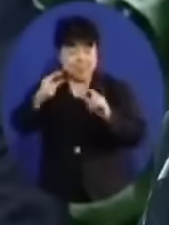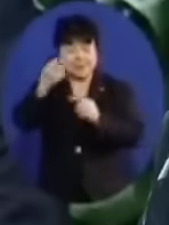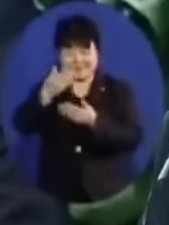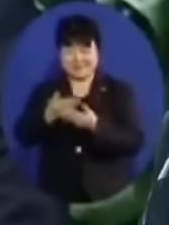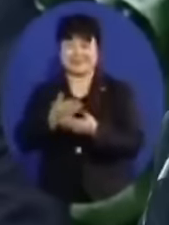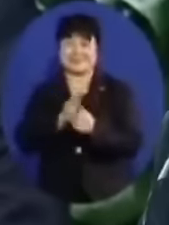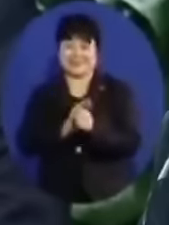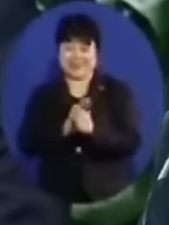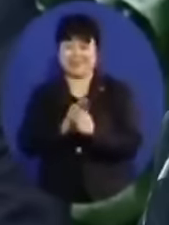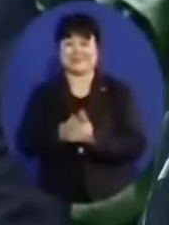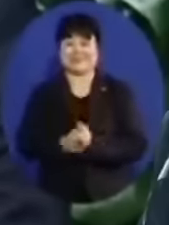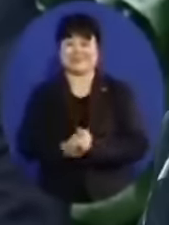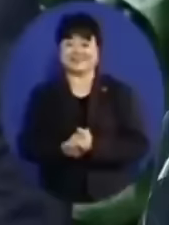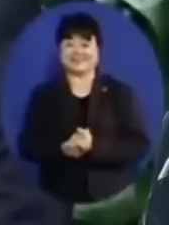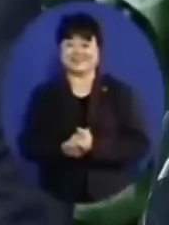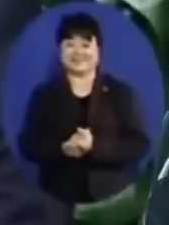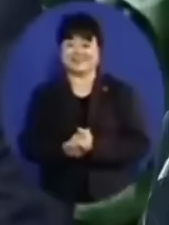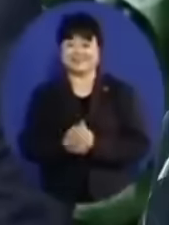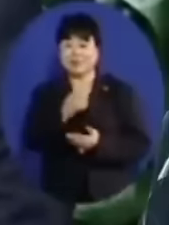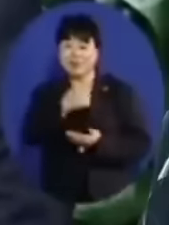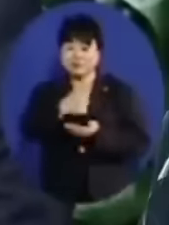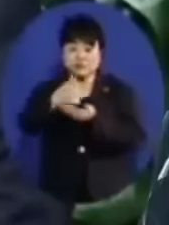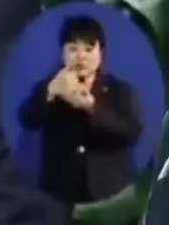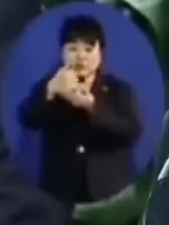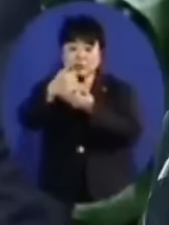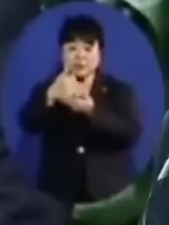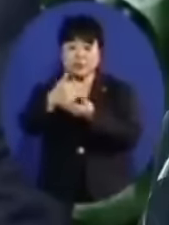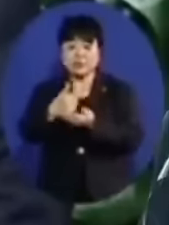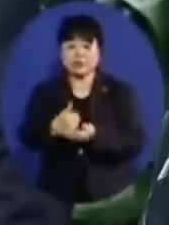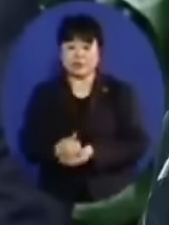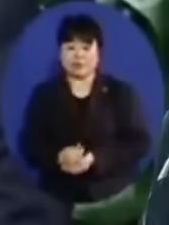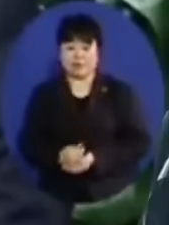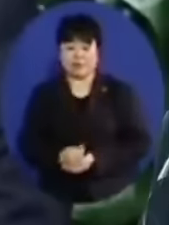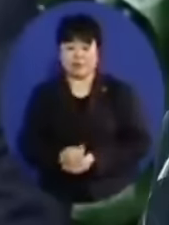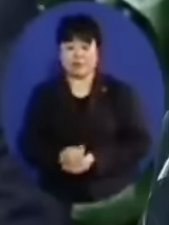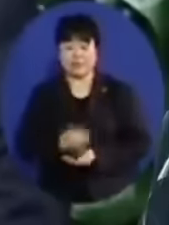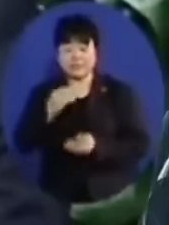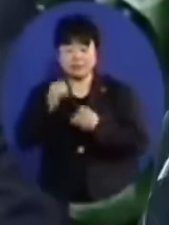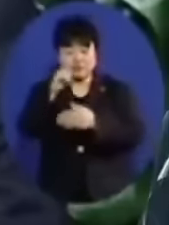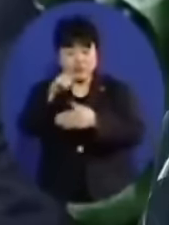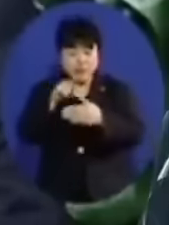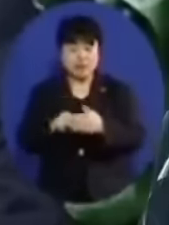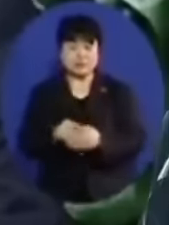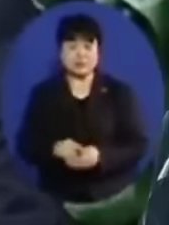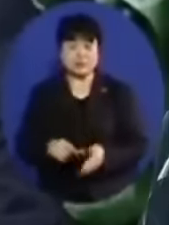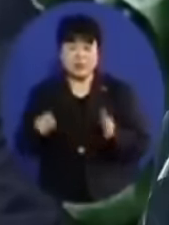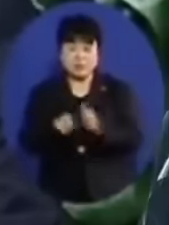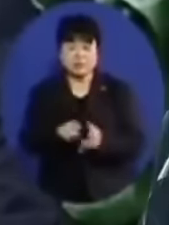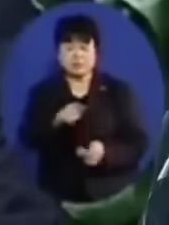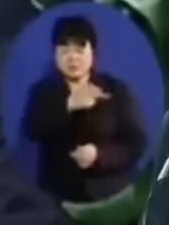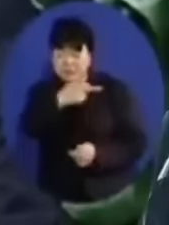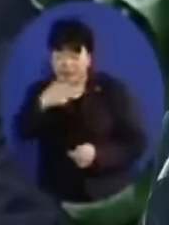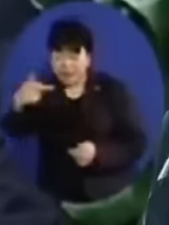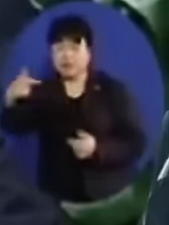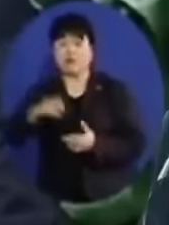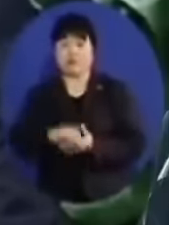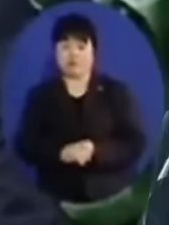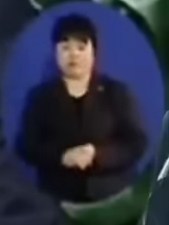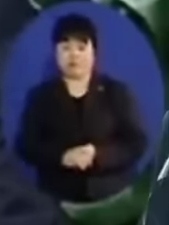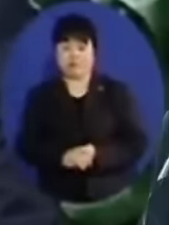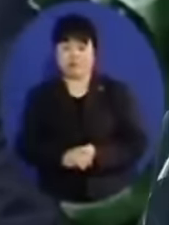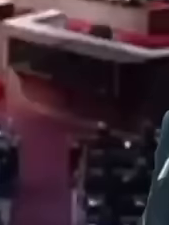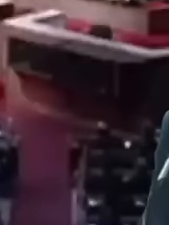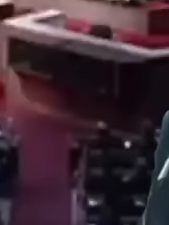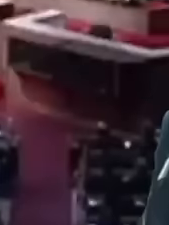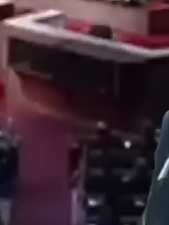주십시오. 그러니까 주님이 그 주위를 살펴보고 이스라엘 중에도 이만한 믿음을 가진 사람이 보지